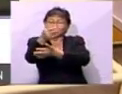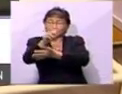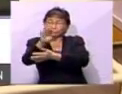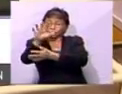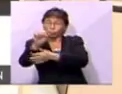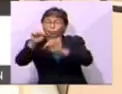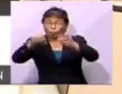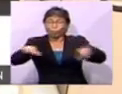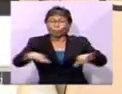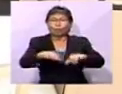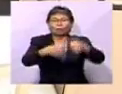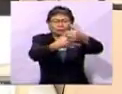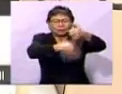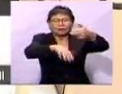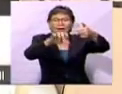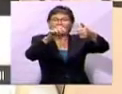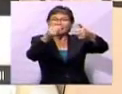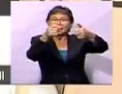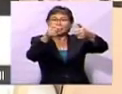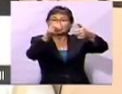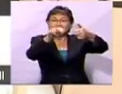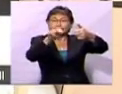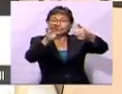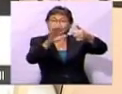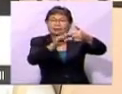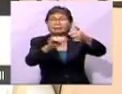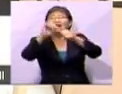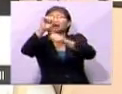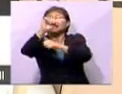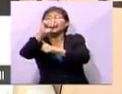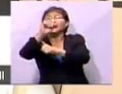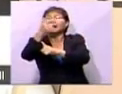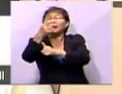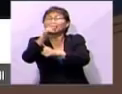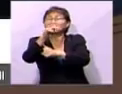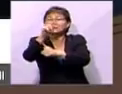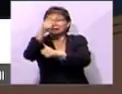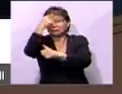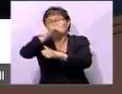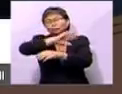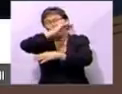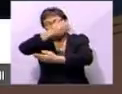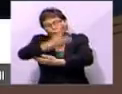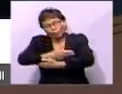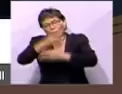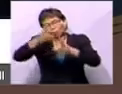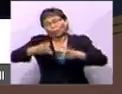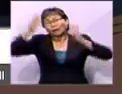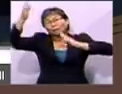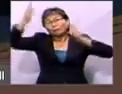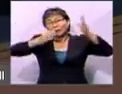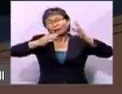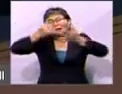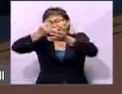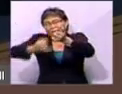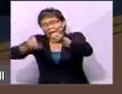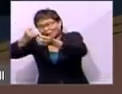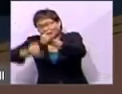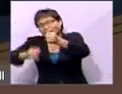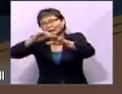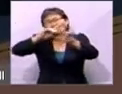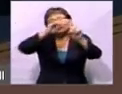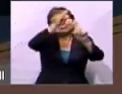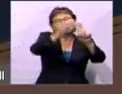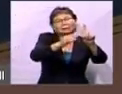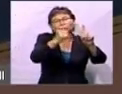boleh dilakukan di cawangan ASNB dan ejen ASNB untuk semua bayi warga Malaysia yang dilahirkan bermula